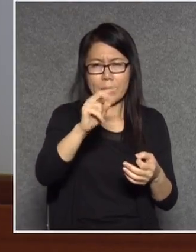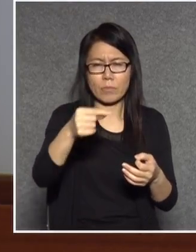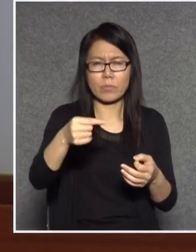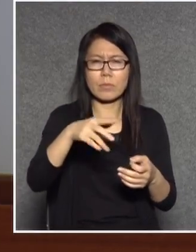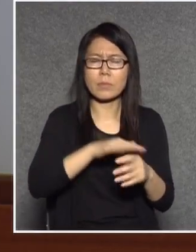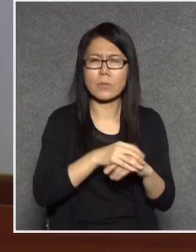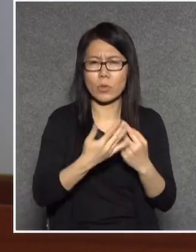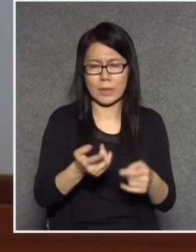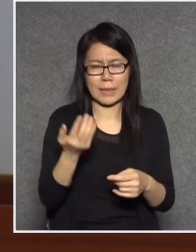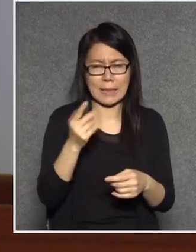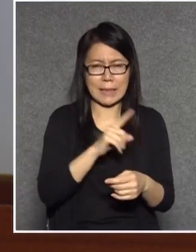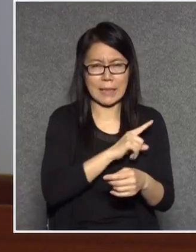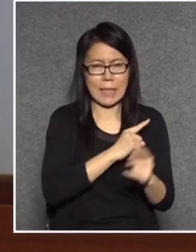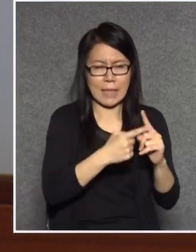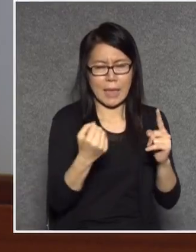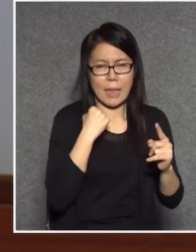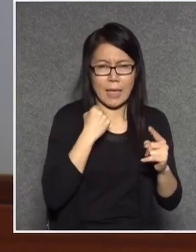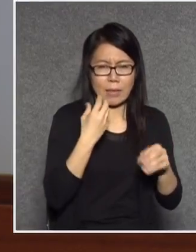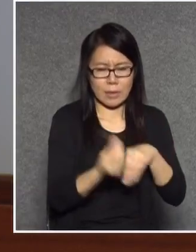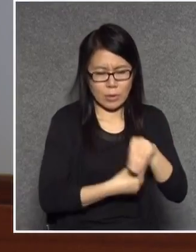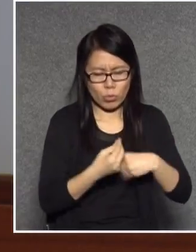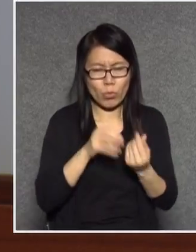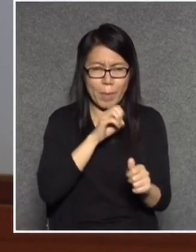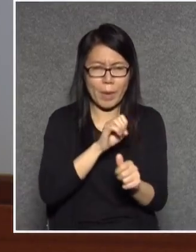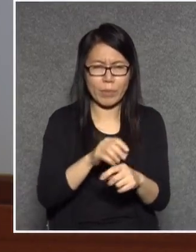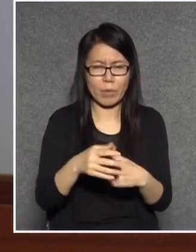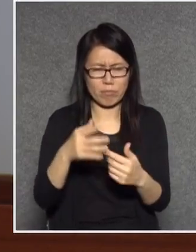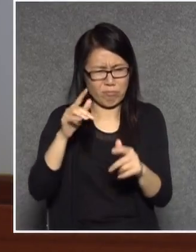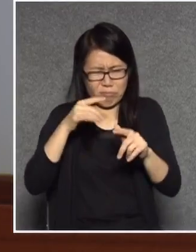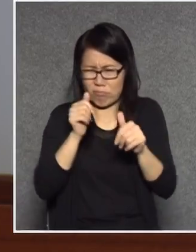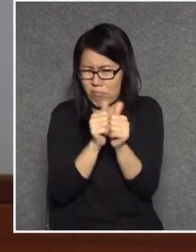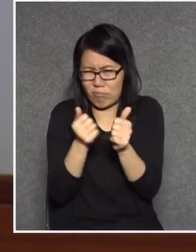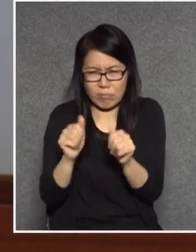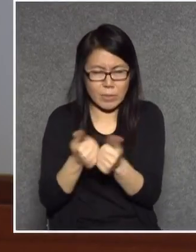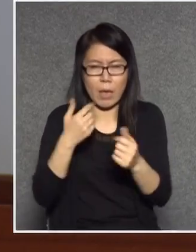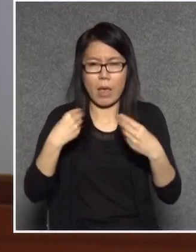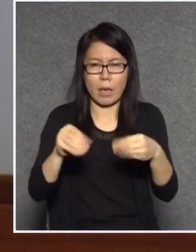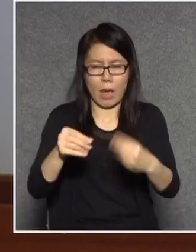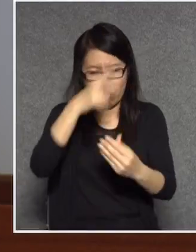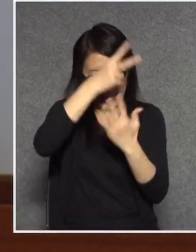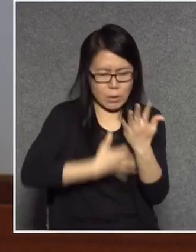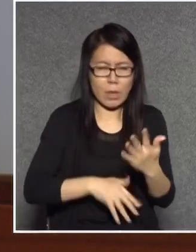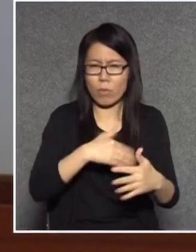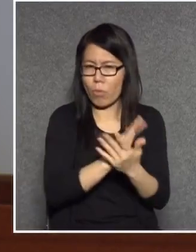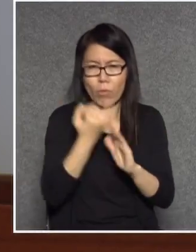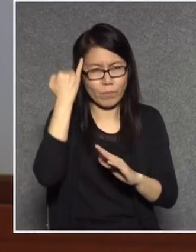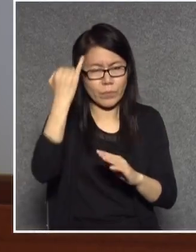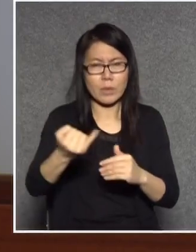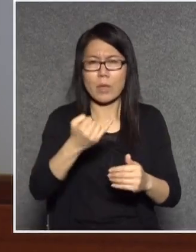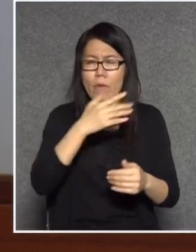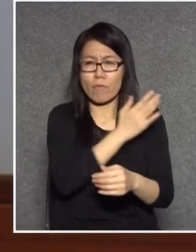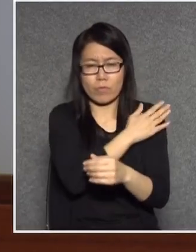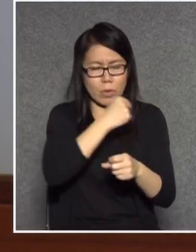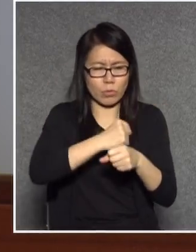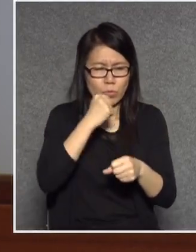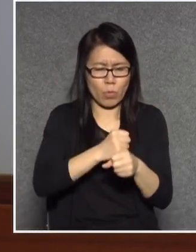本職是人力資源顧問，不熟悉教育政策，任內甚至乎是沒有改善現行教育制度流